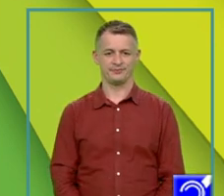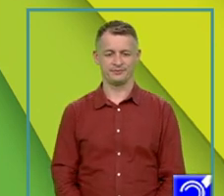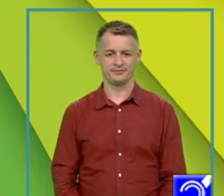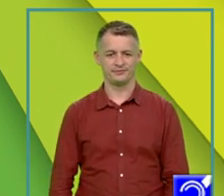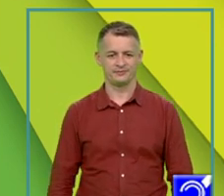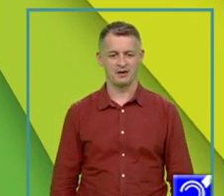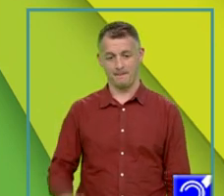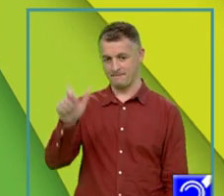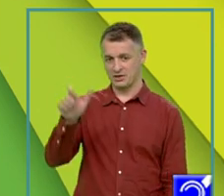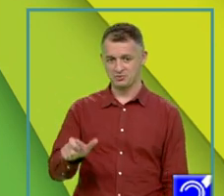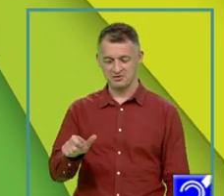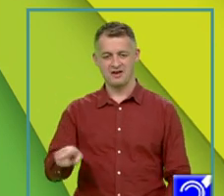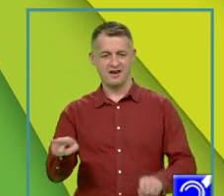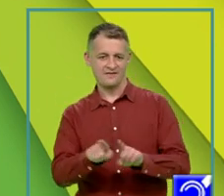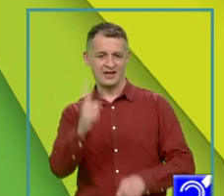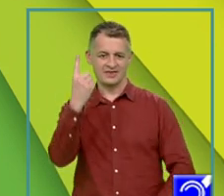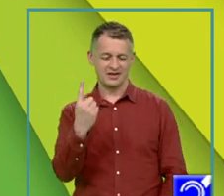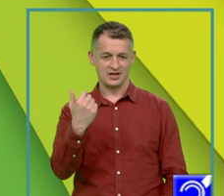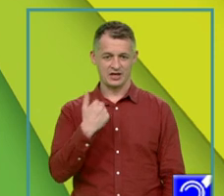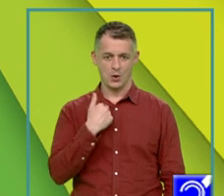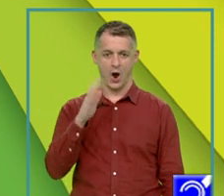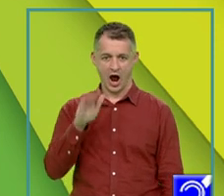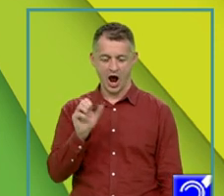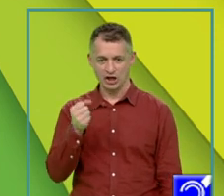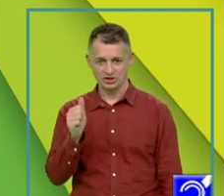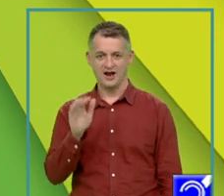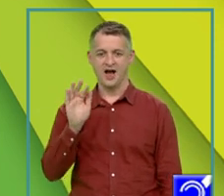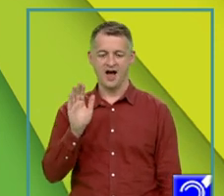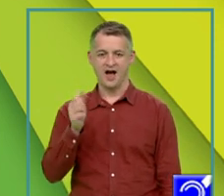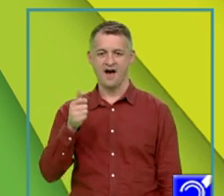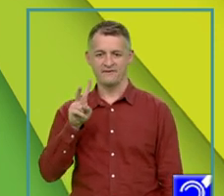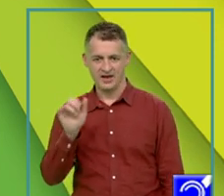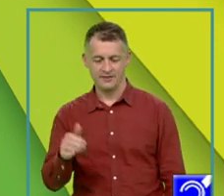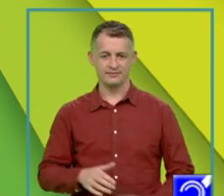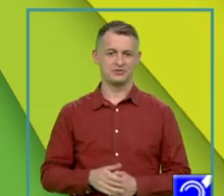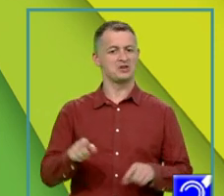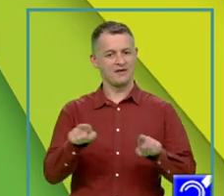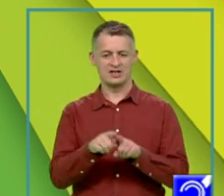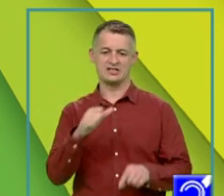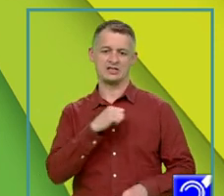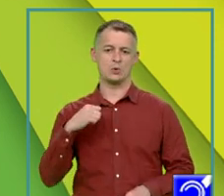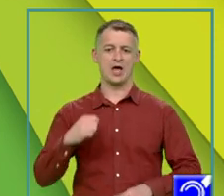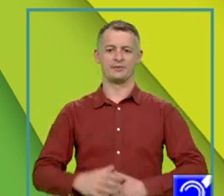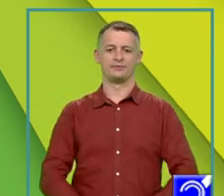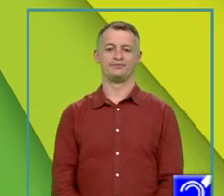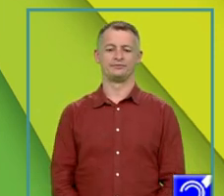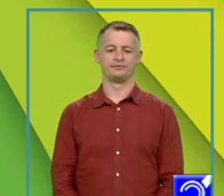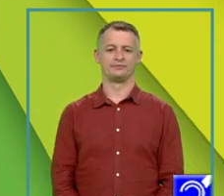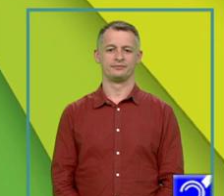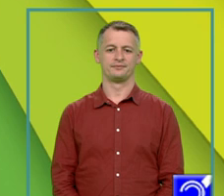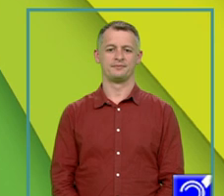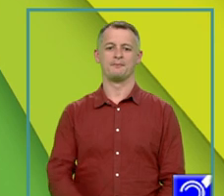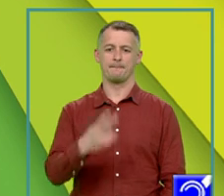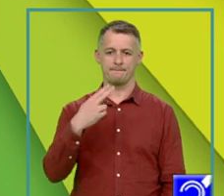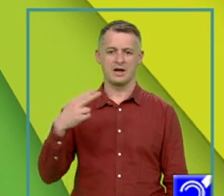Pfoai iese toate întâi Eu aș avea și tot singular mai